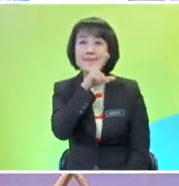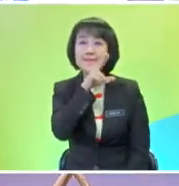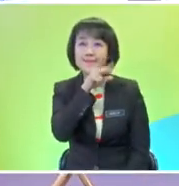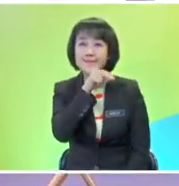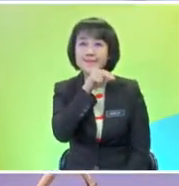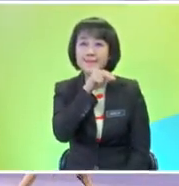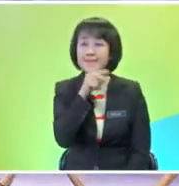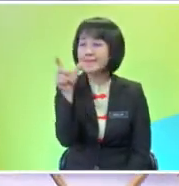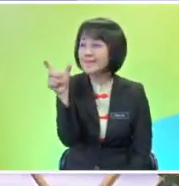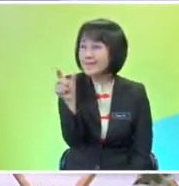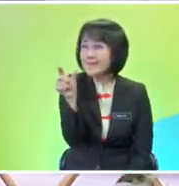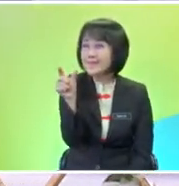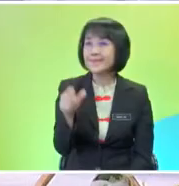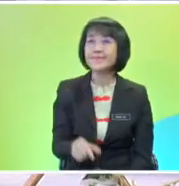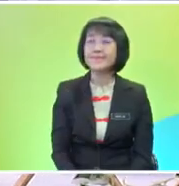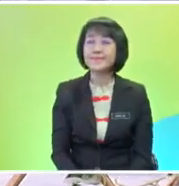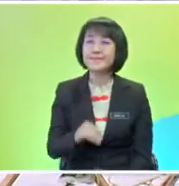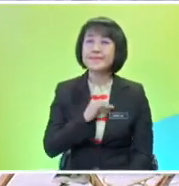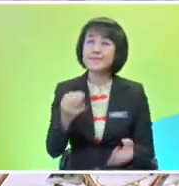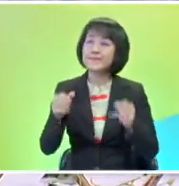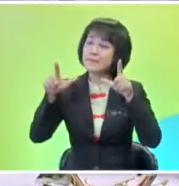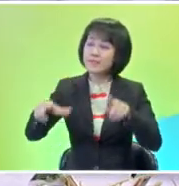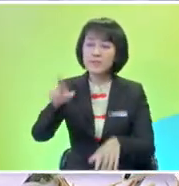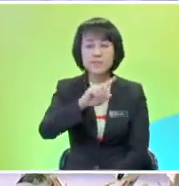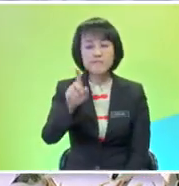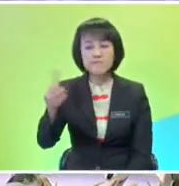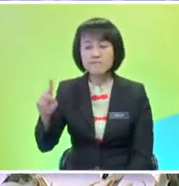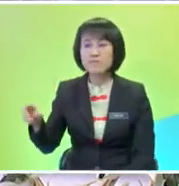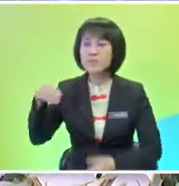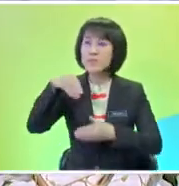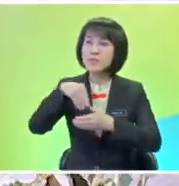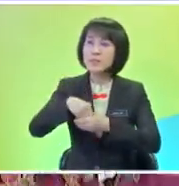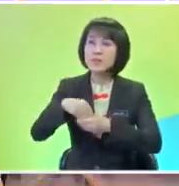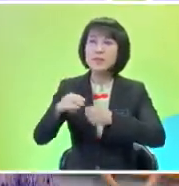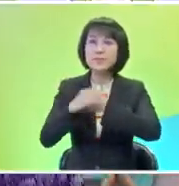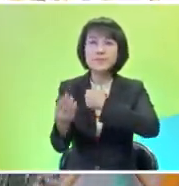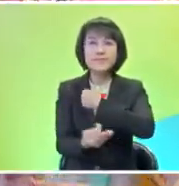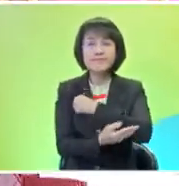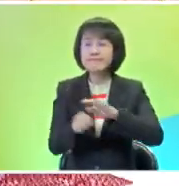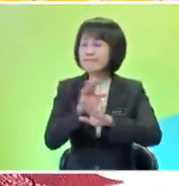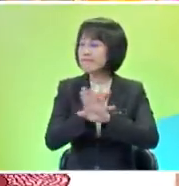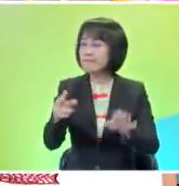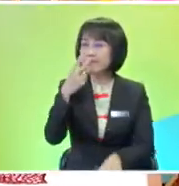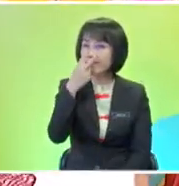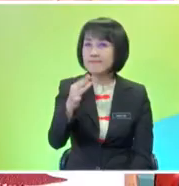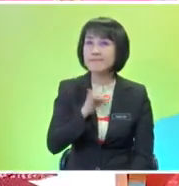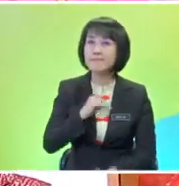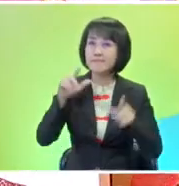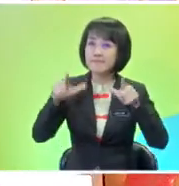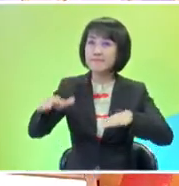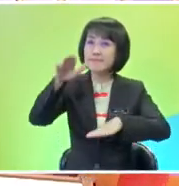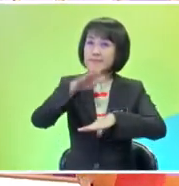saya kecil saya nakak mana ya kalau dalam bekas tak nampak sayaak atas meja